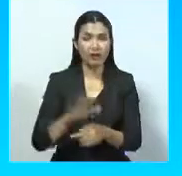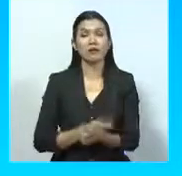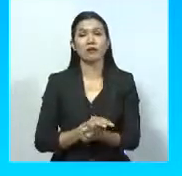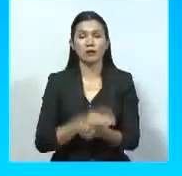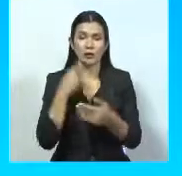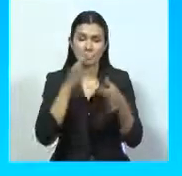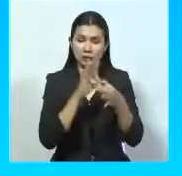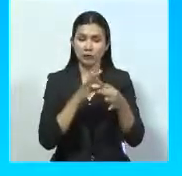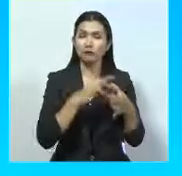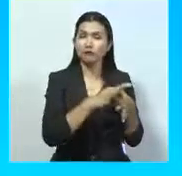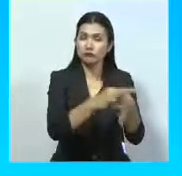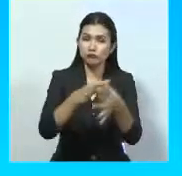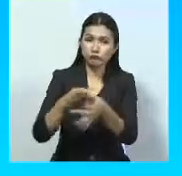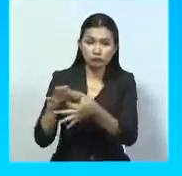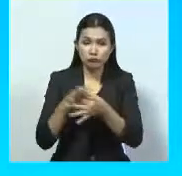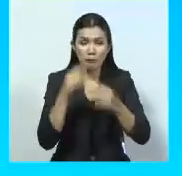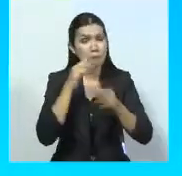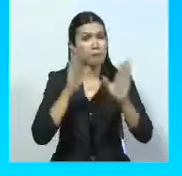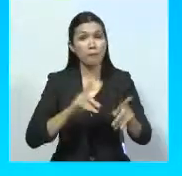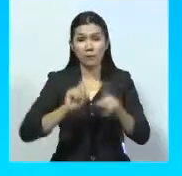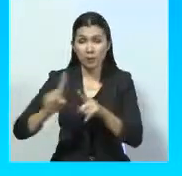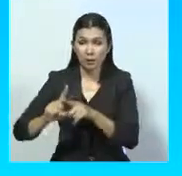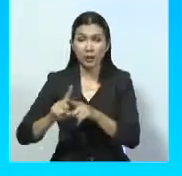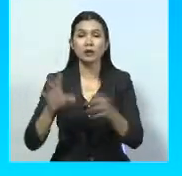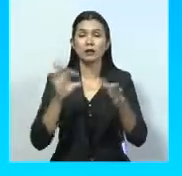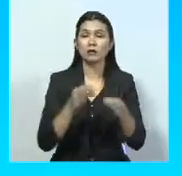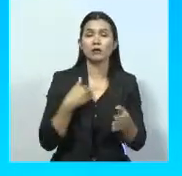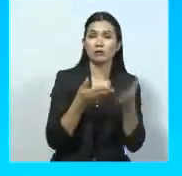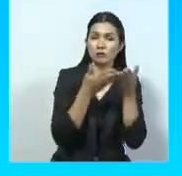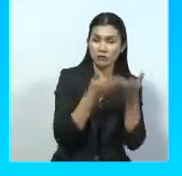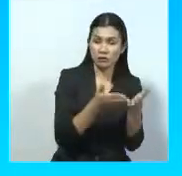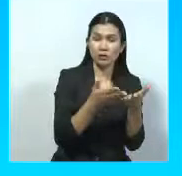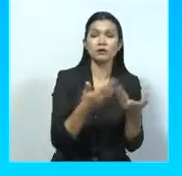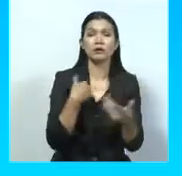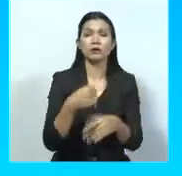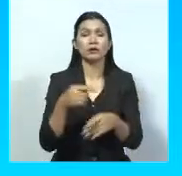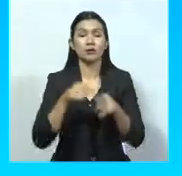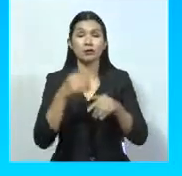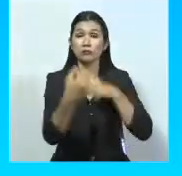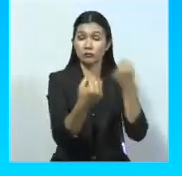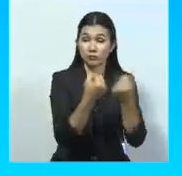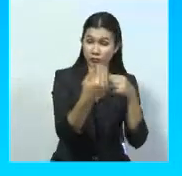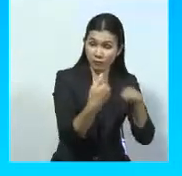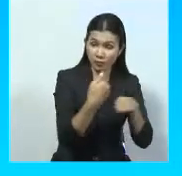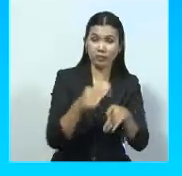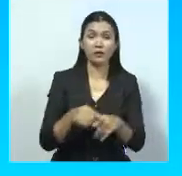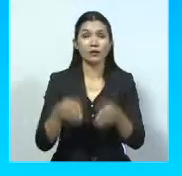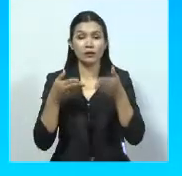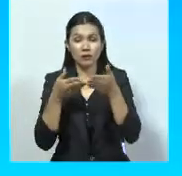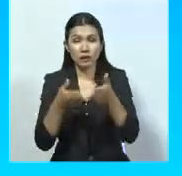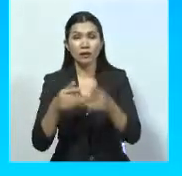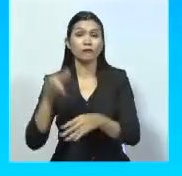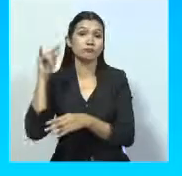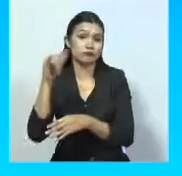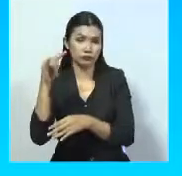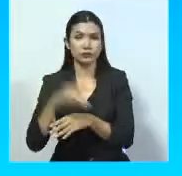ยเฉพาะการเชื่อมโยงผ่านการคมนาคมทุกรูปแบบทั้งทางบกทางน้ำและทางอากาศซึ่งถือว่าเป็นหัวใจสำคัญของการพัฒ